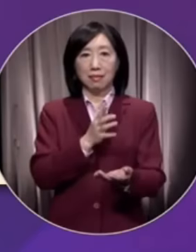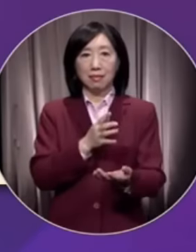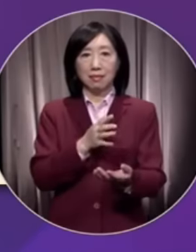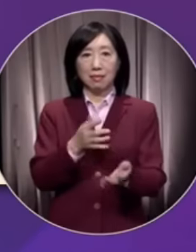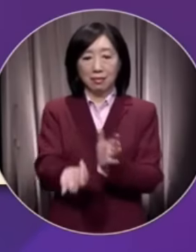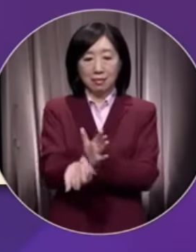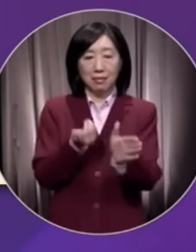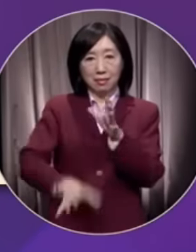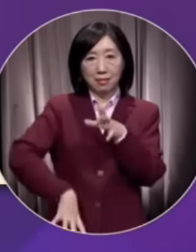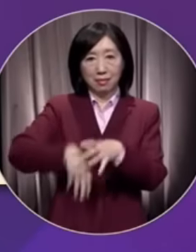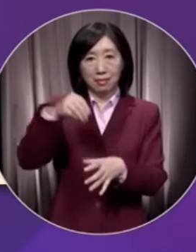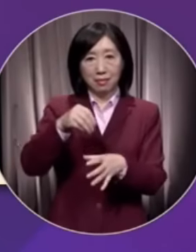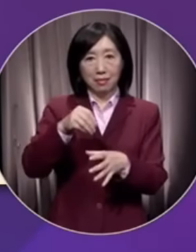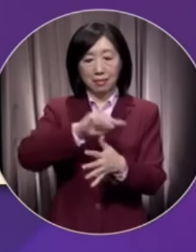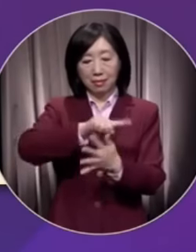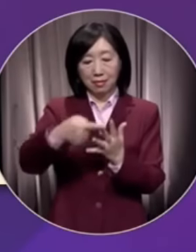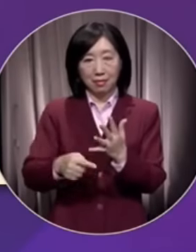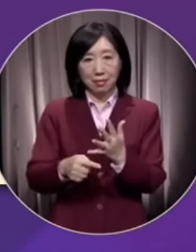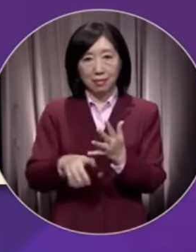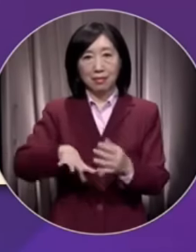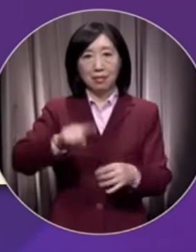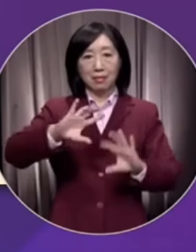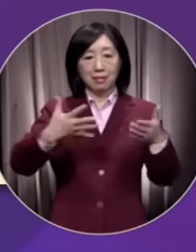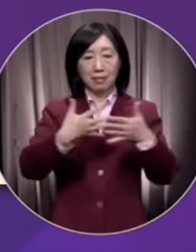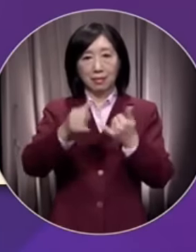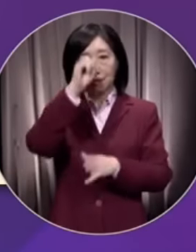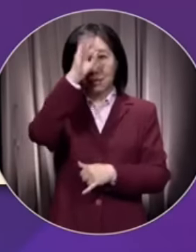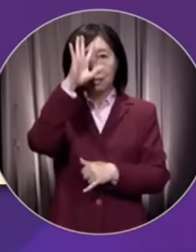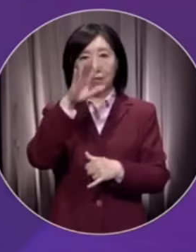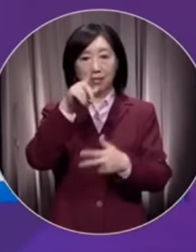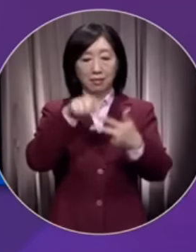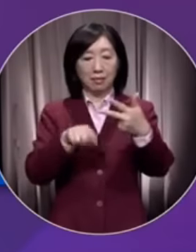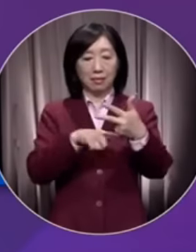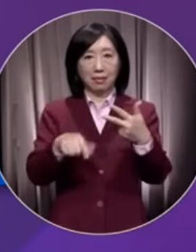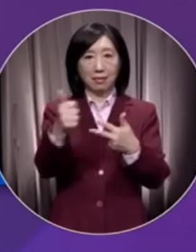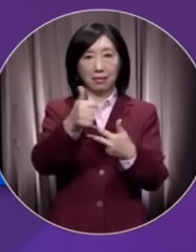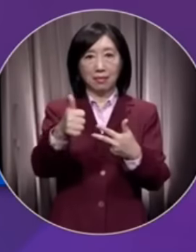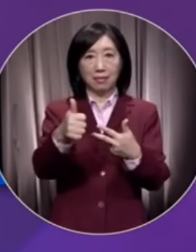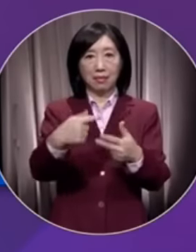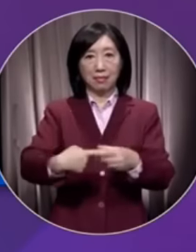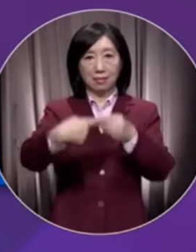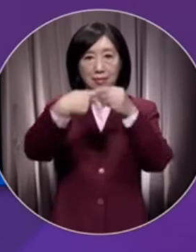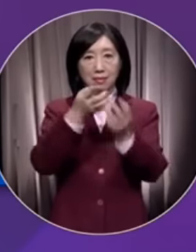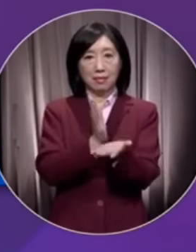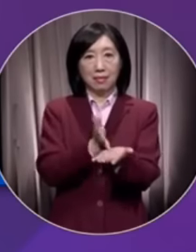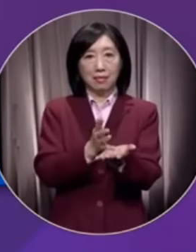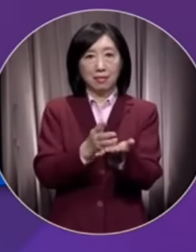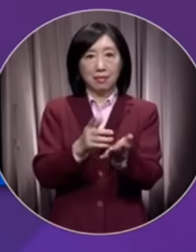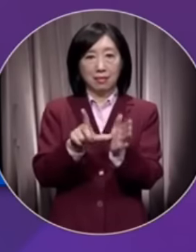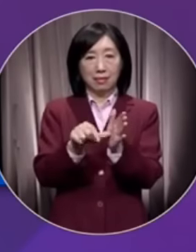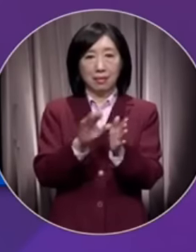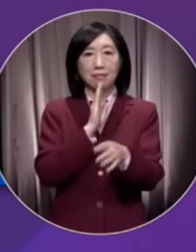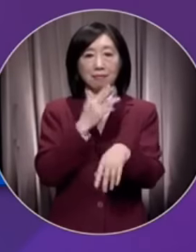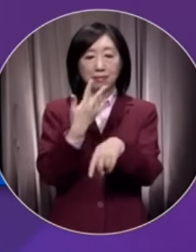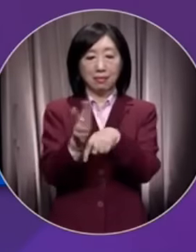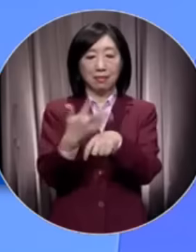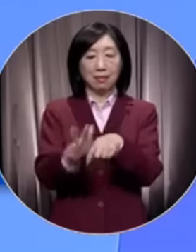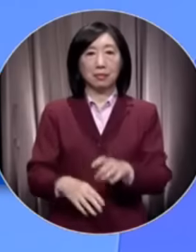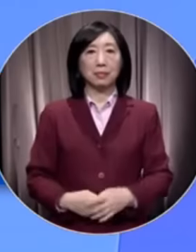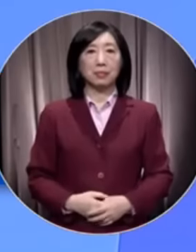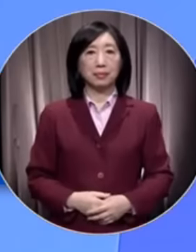先前抽签的顺序，先请国民党总统候选人朱立伦先生申论，时间